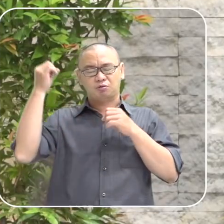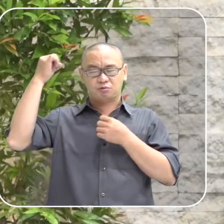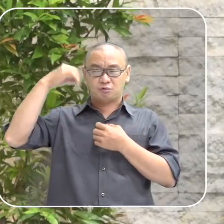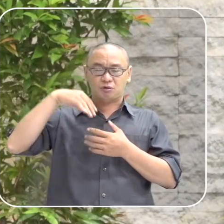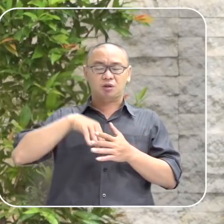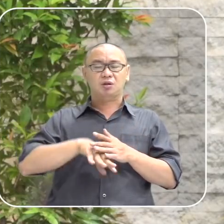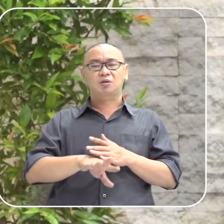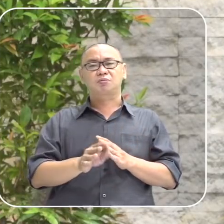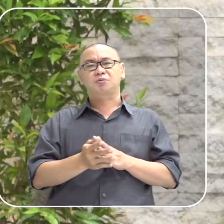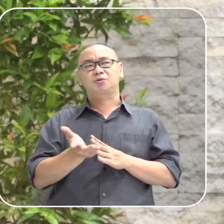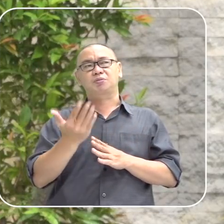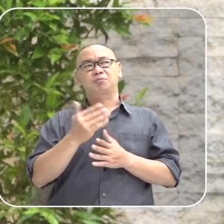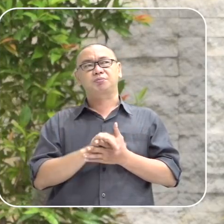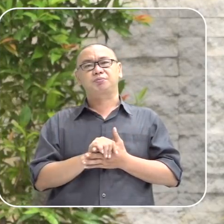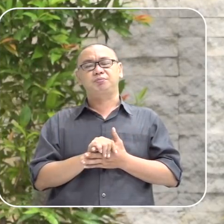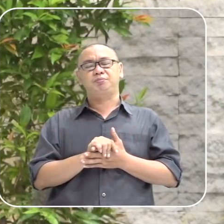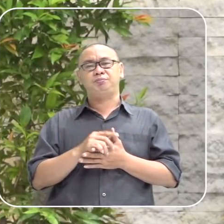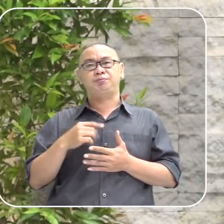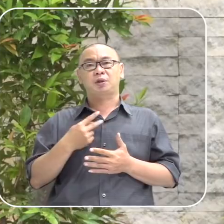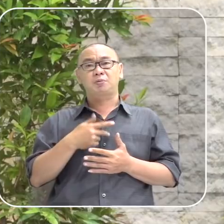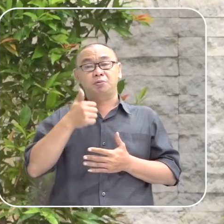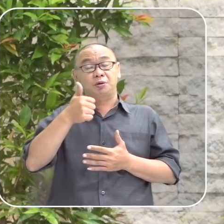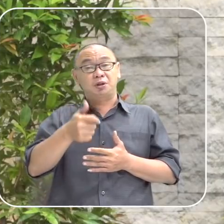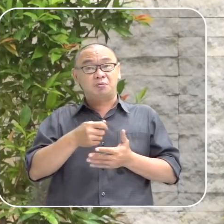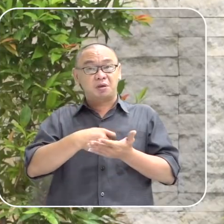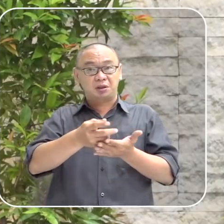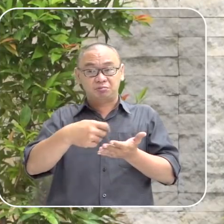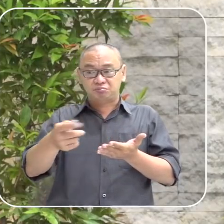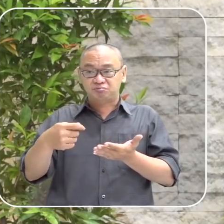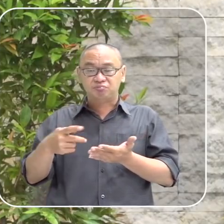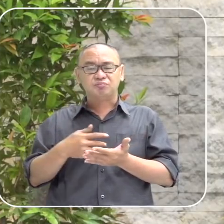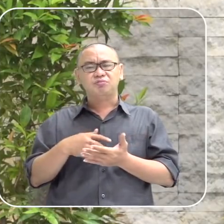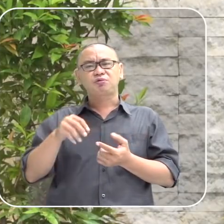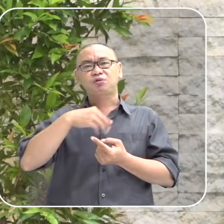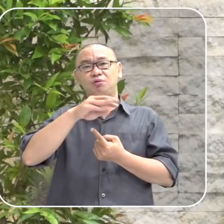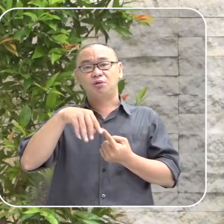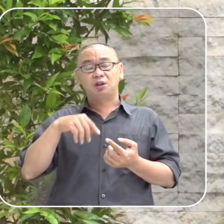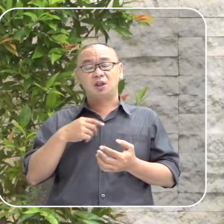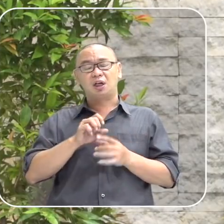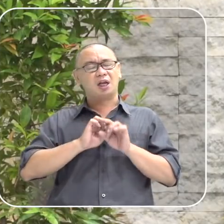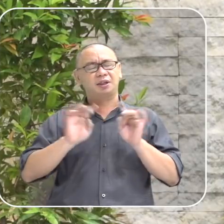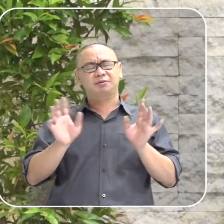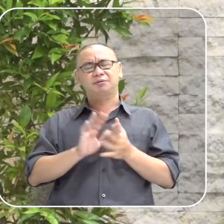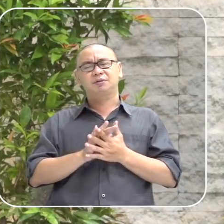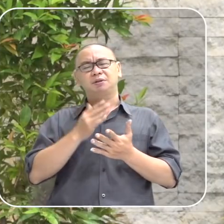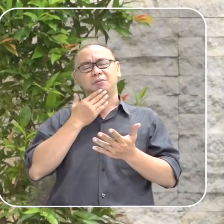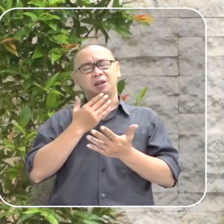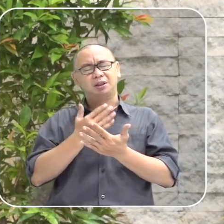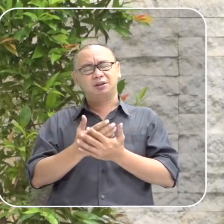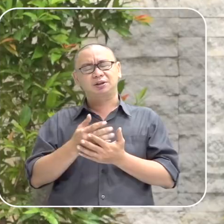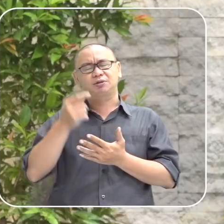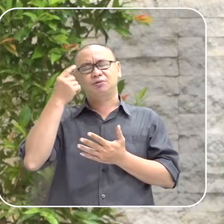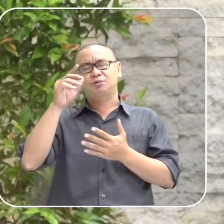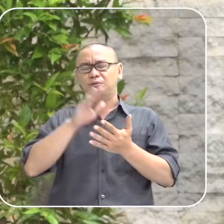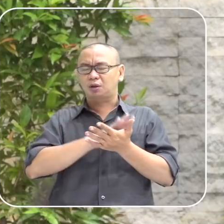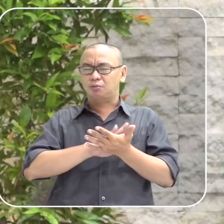kembali, dan sehingga kami pun bisa membagikannya kepada keluarga-keluarga yang lain. Terima kasih untuk pengampunan yang